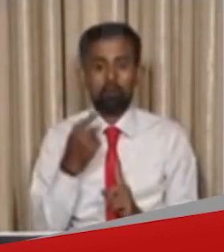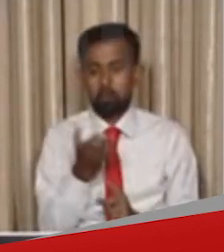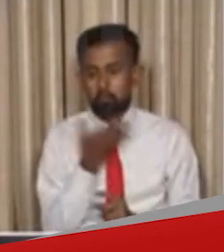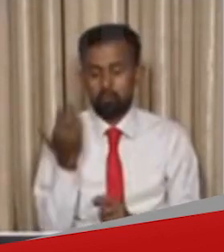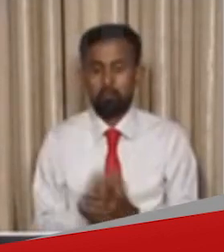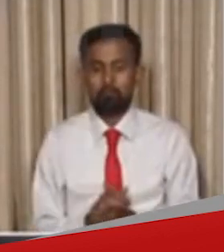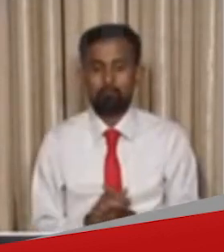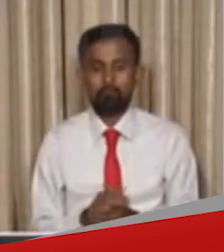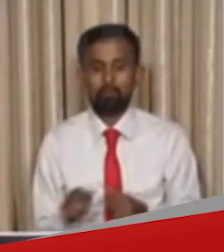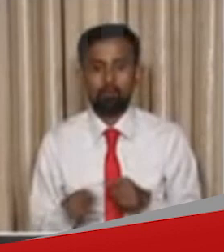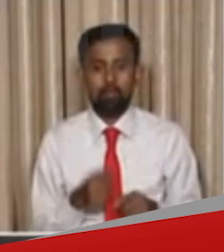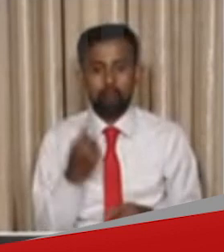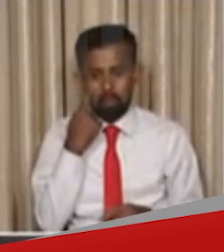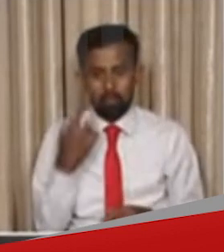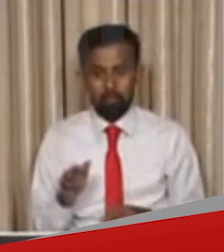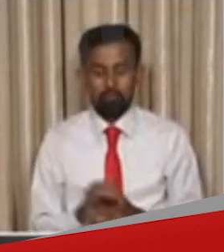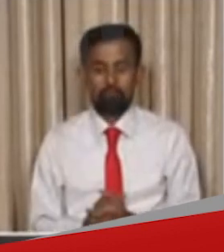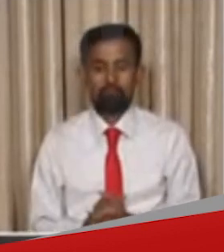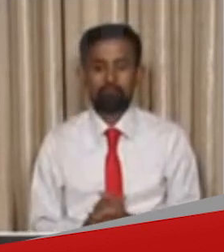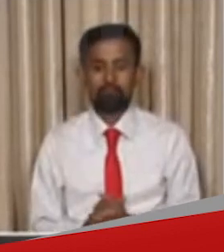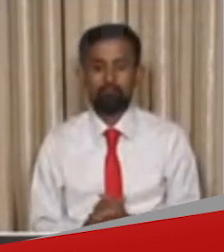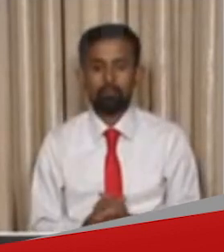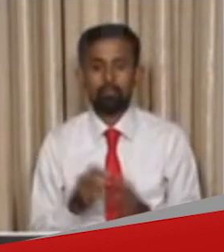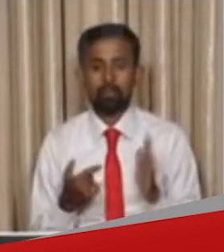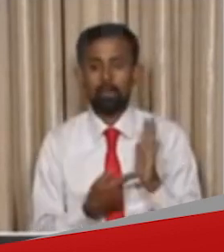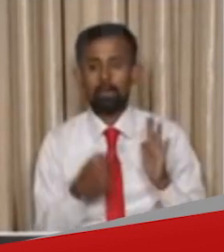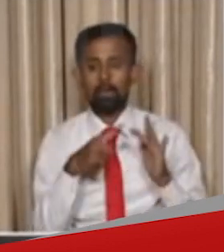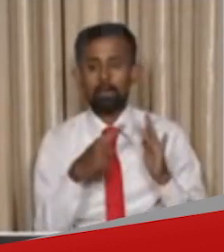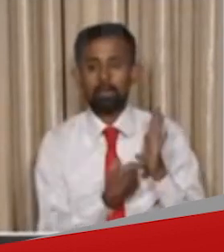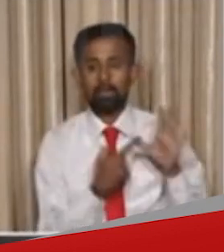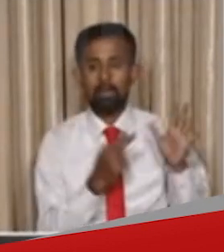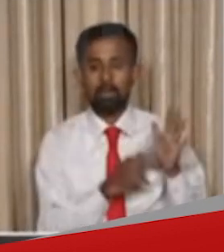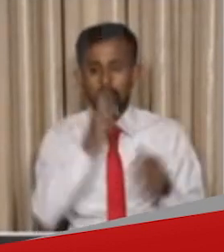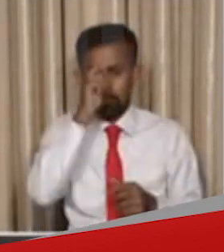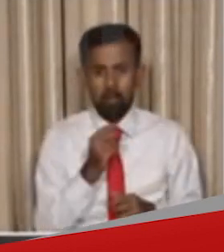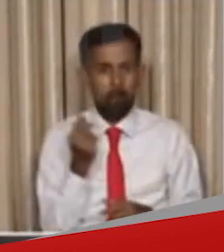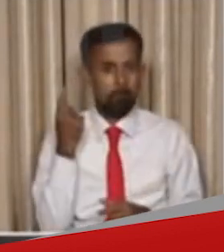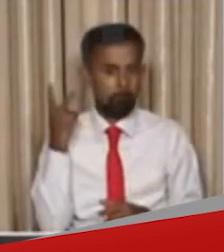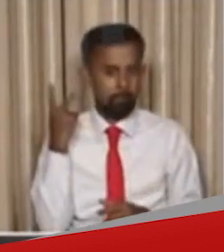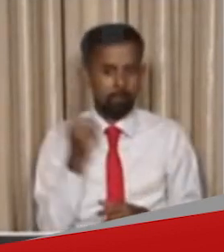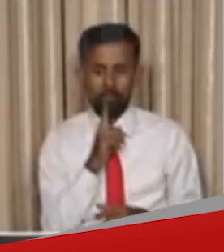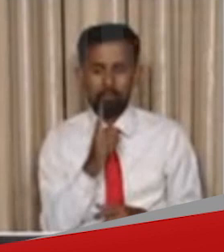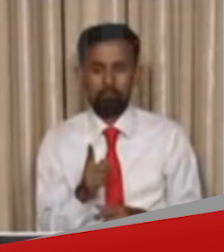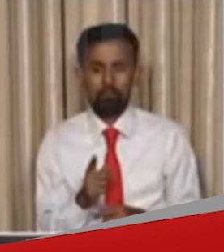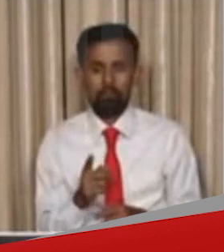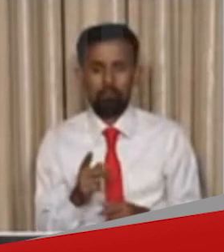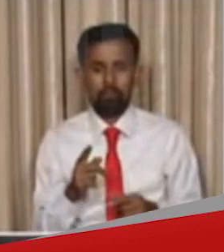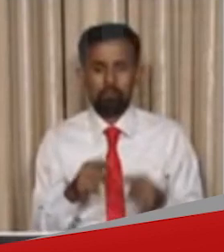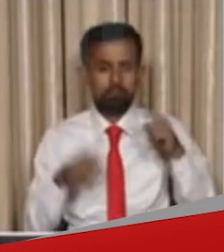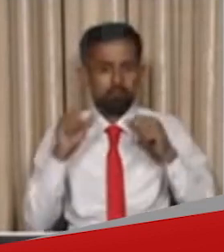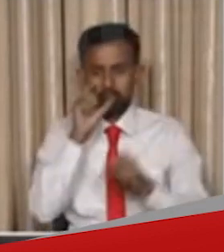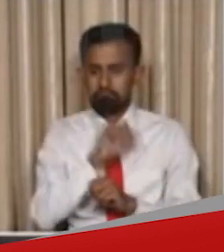ඒකම අපි දැක්කා. දැන් අද ටිරාන් නලස් මහත්තයා මේ ඉපරේදක් කිව්වා මේ මාධ්‍යවලත් තියෙනවා තරාතිරම